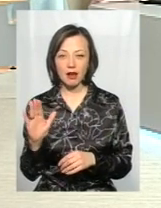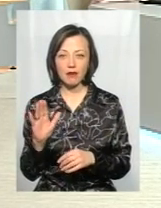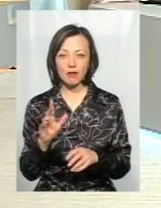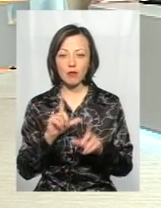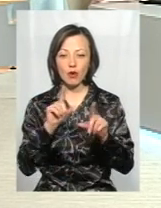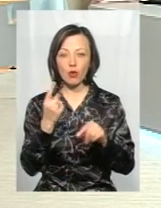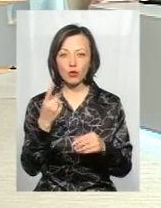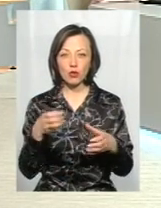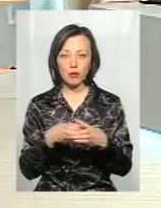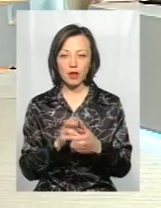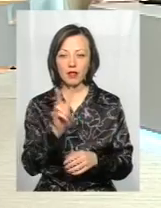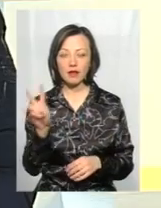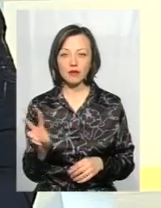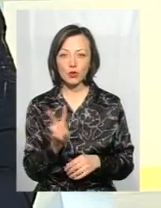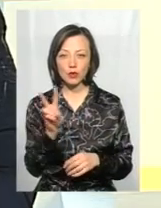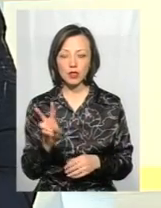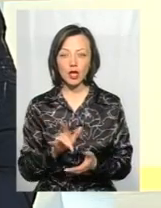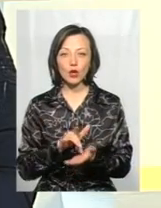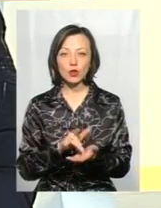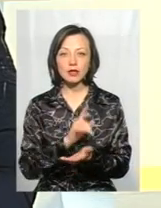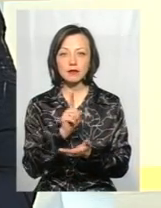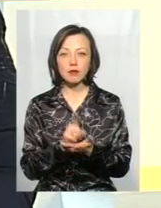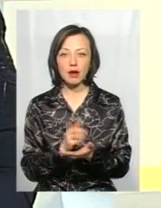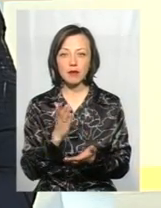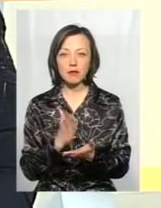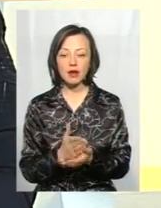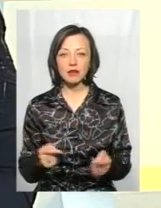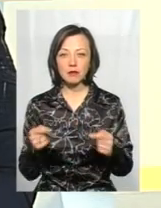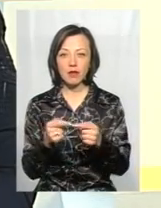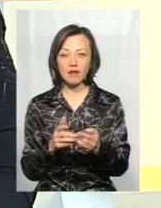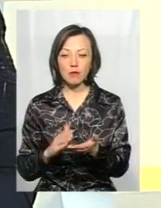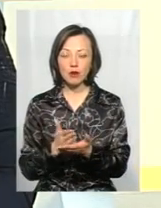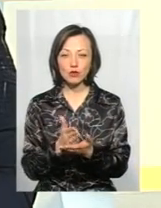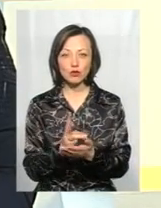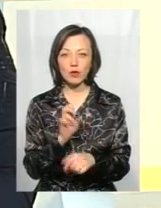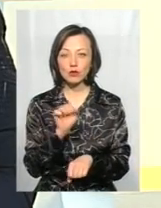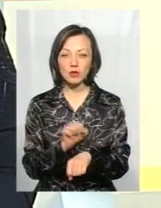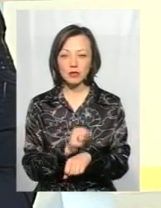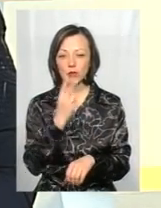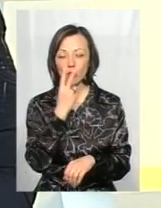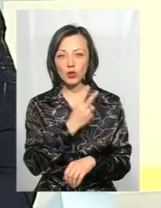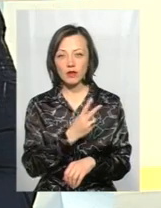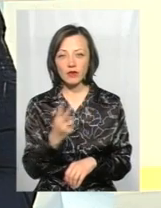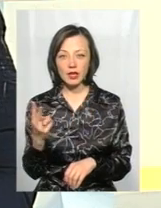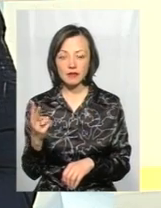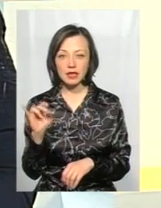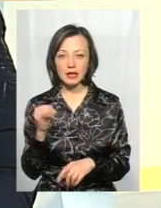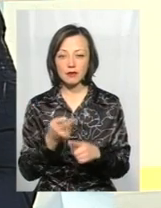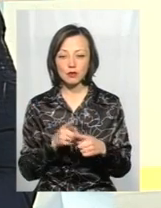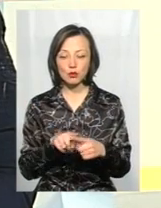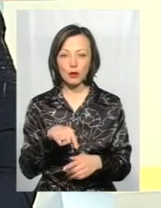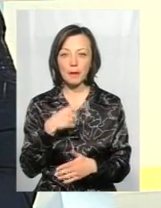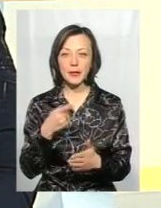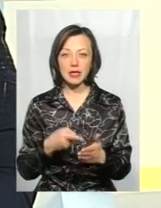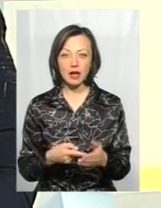одну громаду там, на 2 години. Турист має мати якийсь певний маршрут, де б він зупинився, щоб подивився. І в цьому